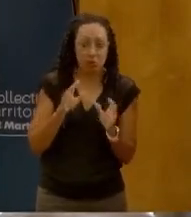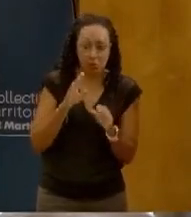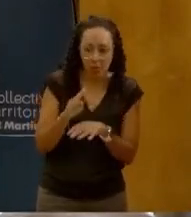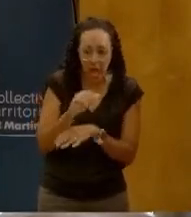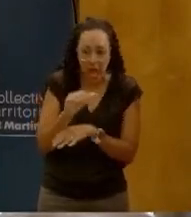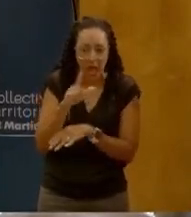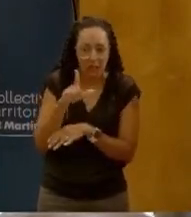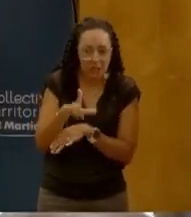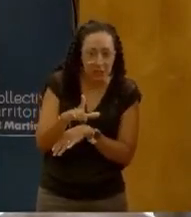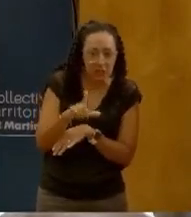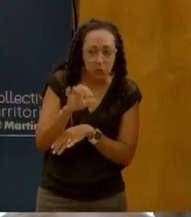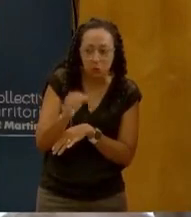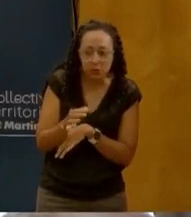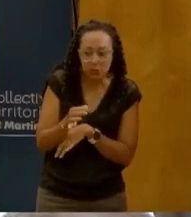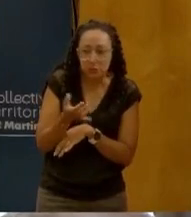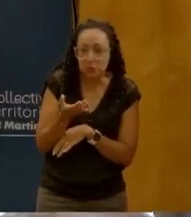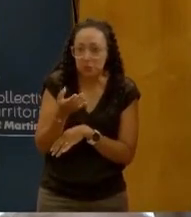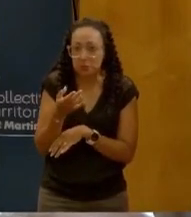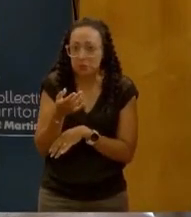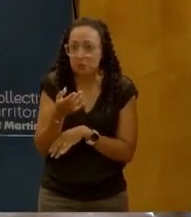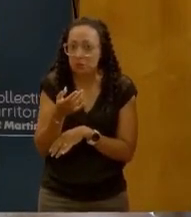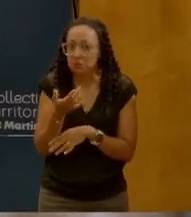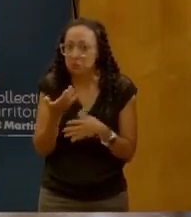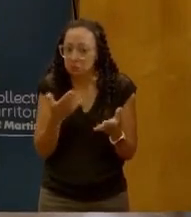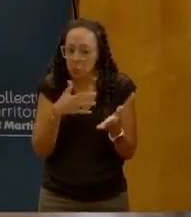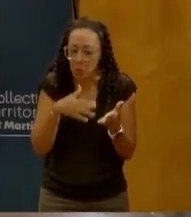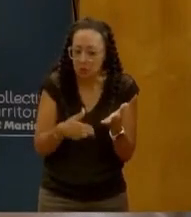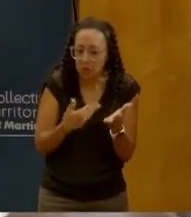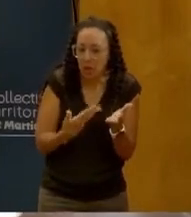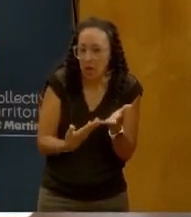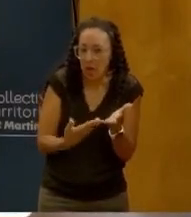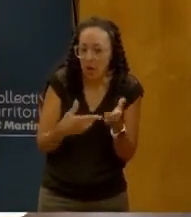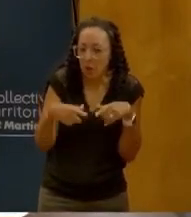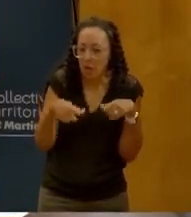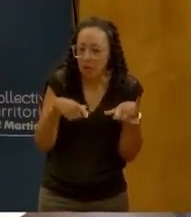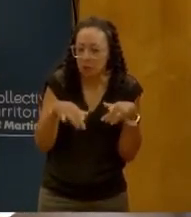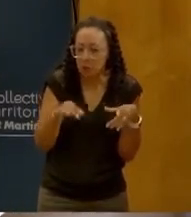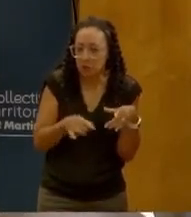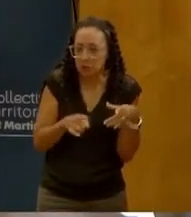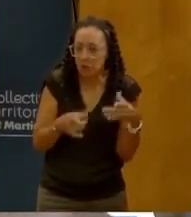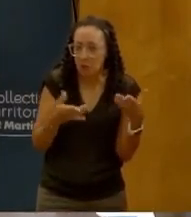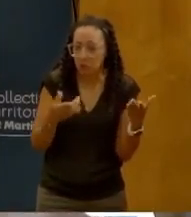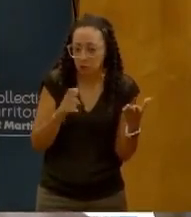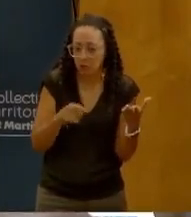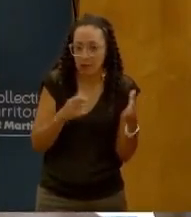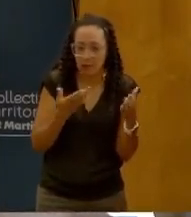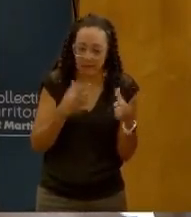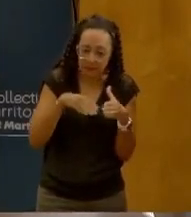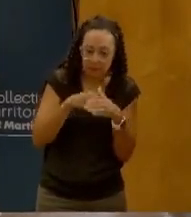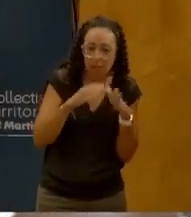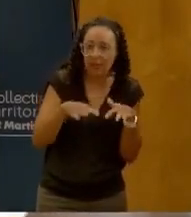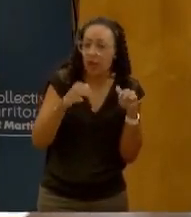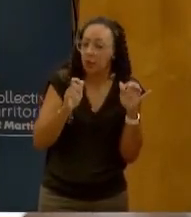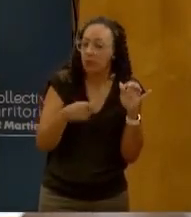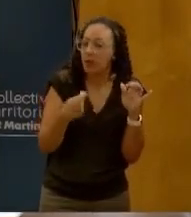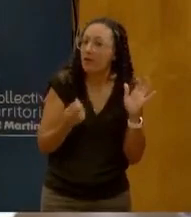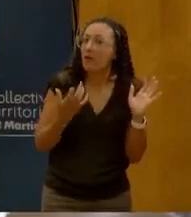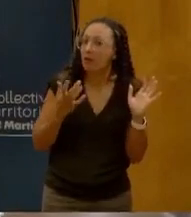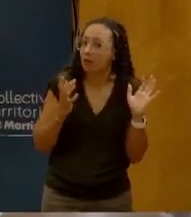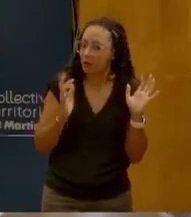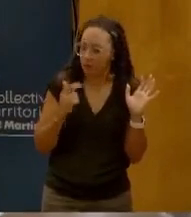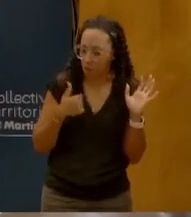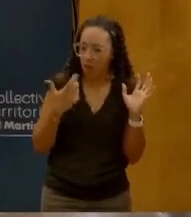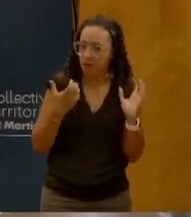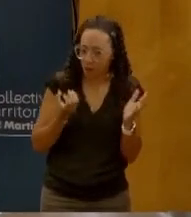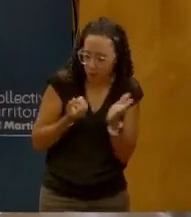que normalement, s'il y a un contrat de location, ça relève de la compétence de la plénière. Je voulais partager